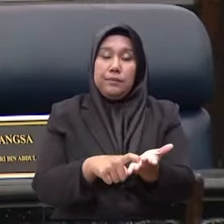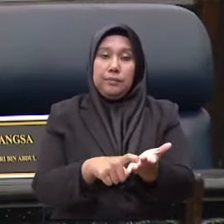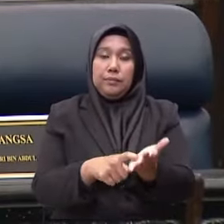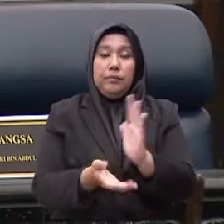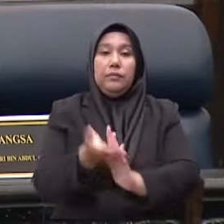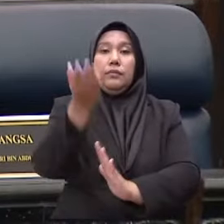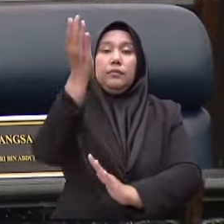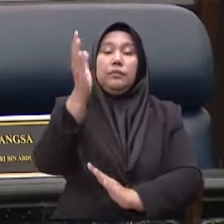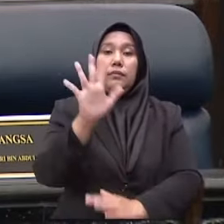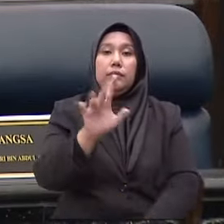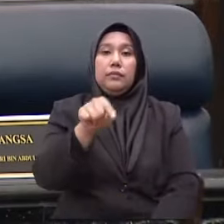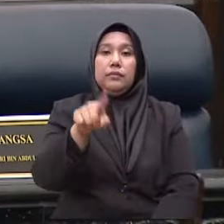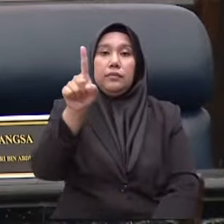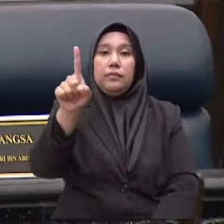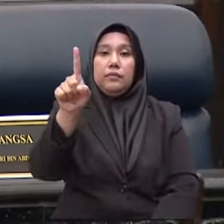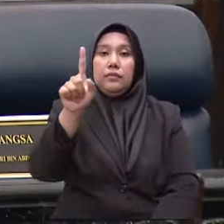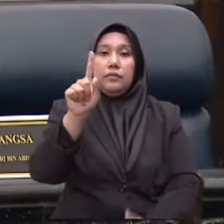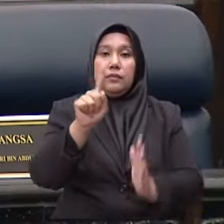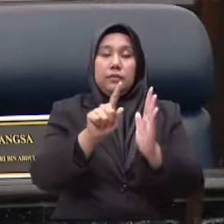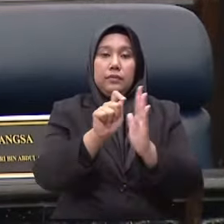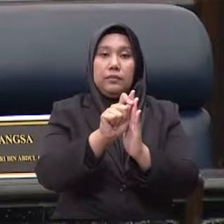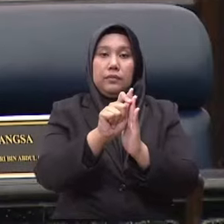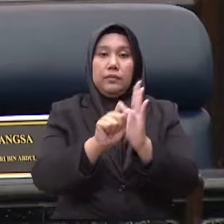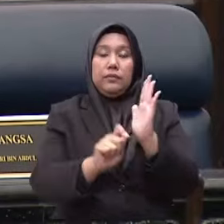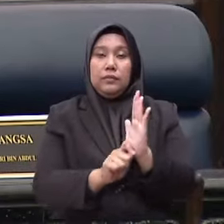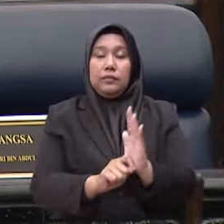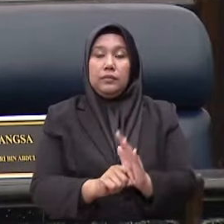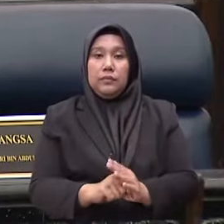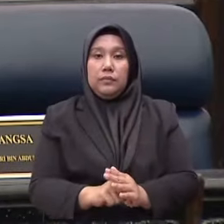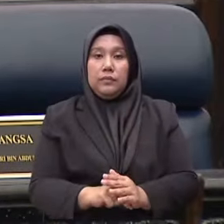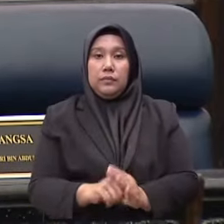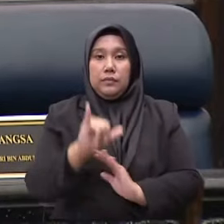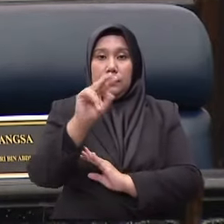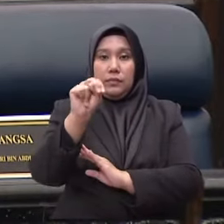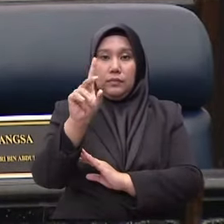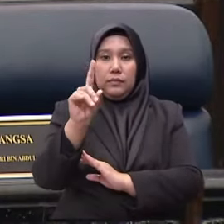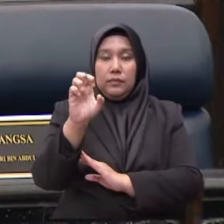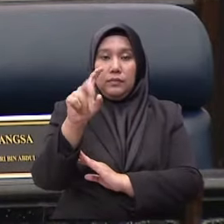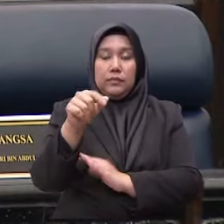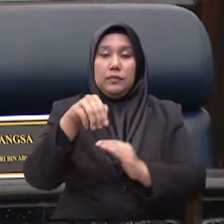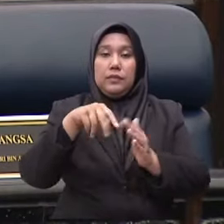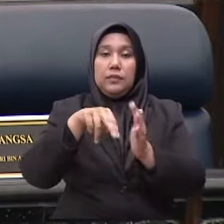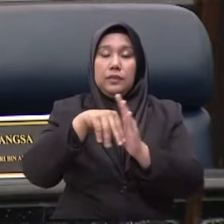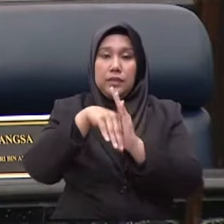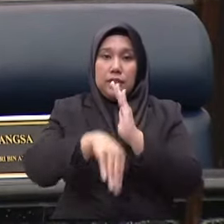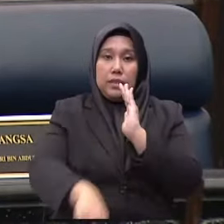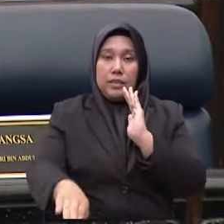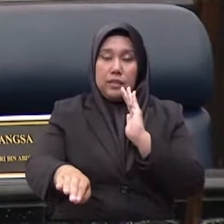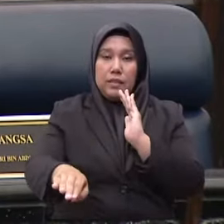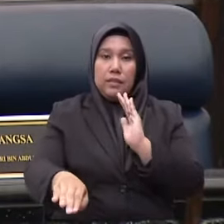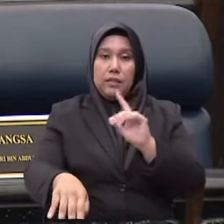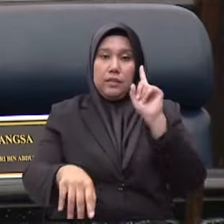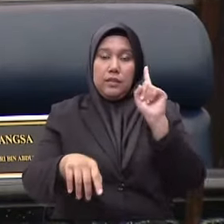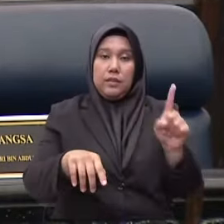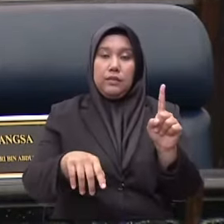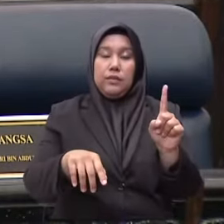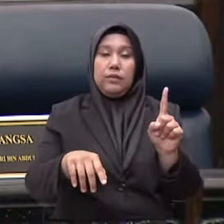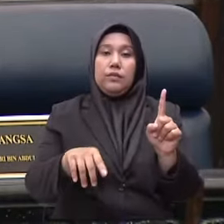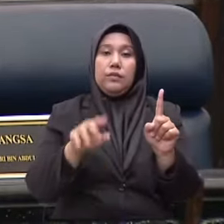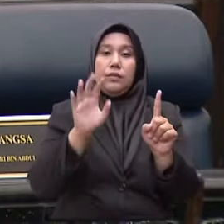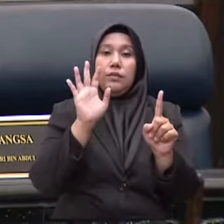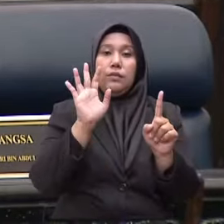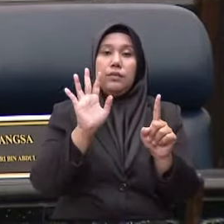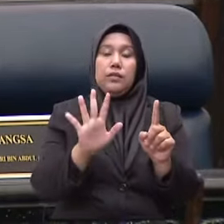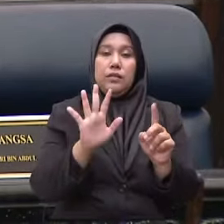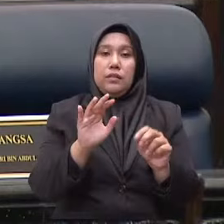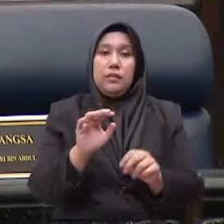trilion indek bursa jatuh daripada 1860 jatuh 1531